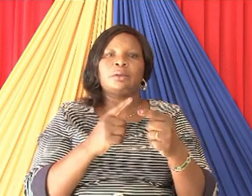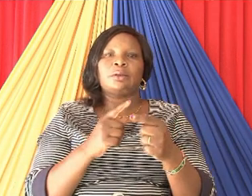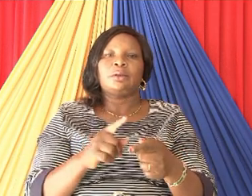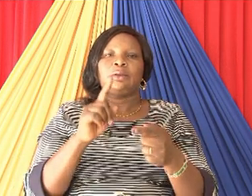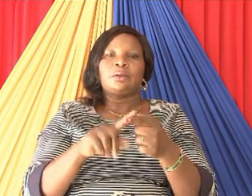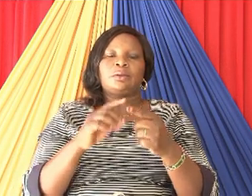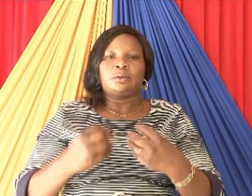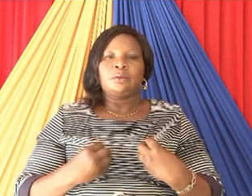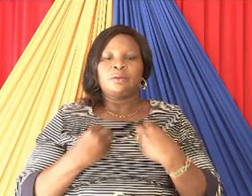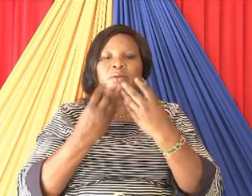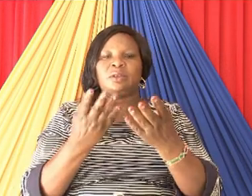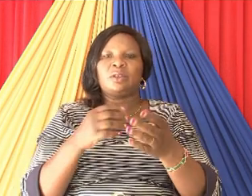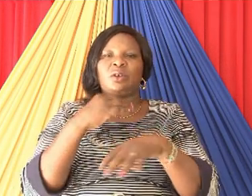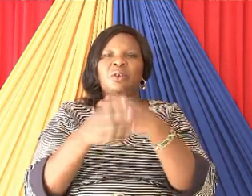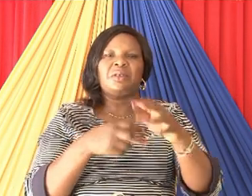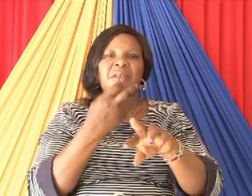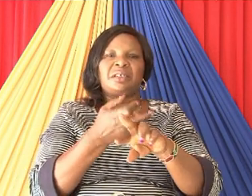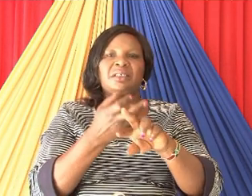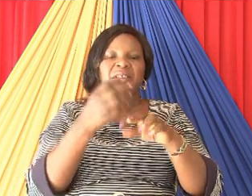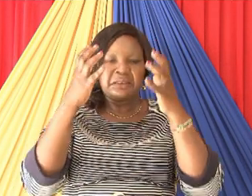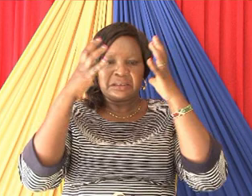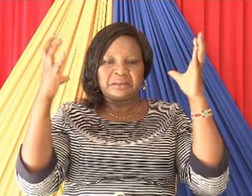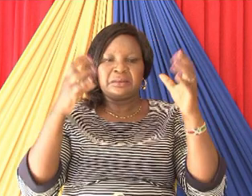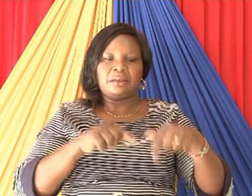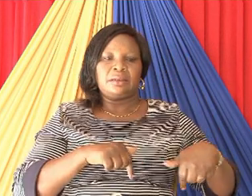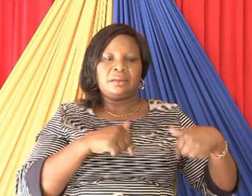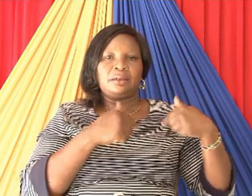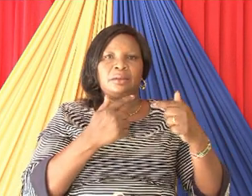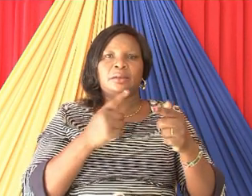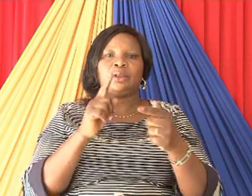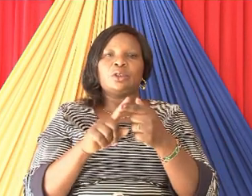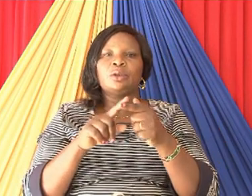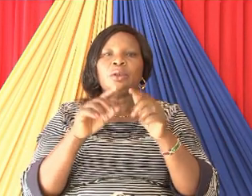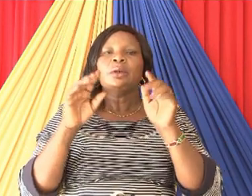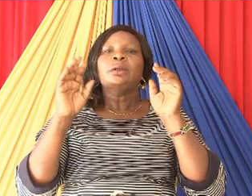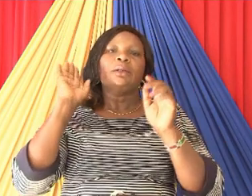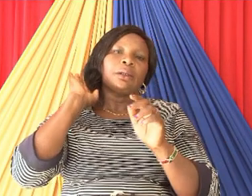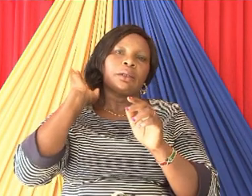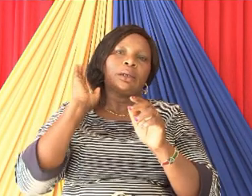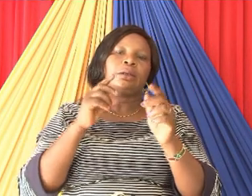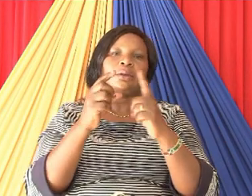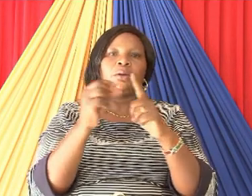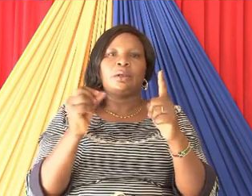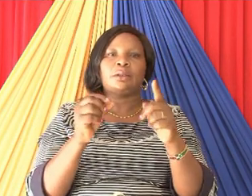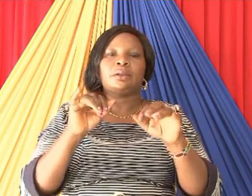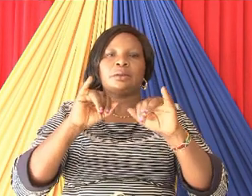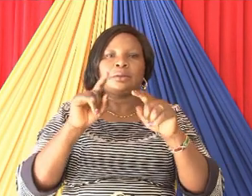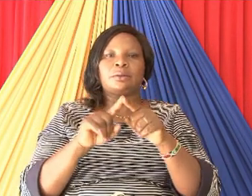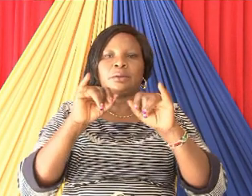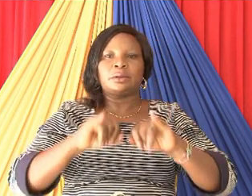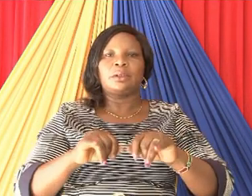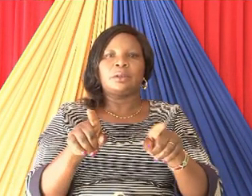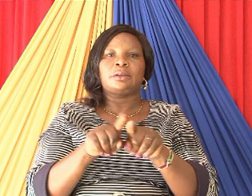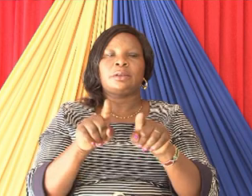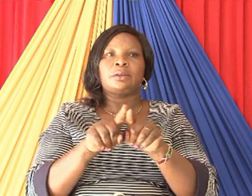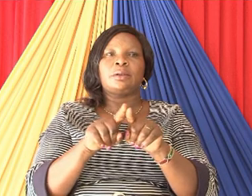siku ya leo, na ili Mungu Baba ukaweza kutubariki na ukawa pamoja nasi. Twajiachilia mikononi mwako,